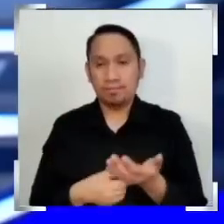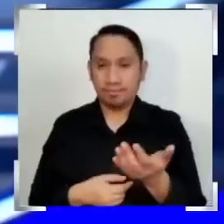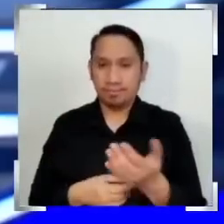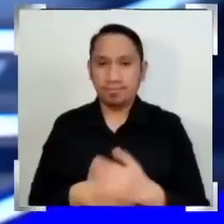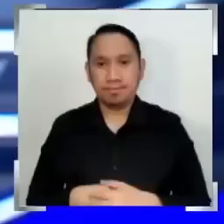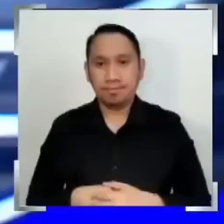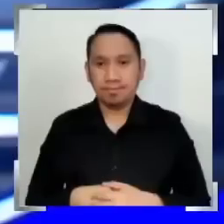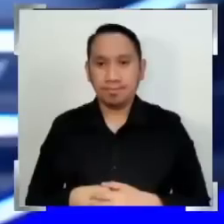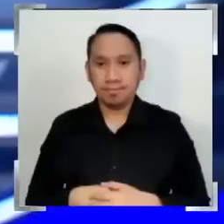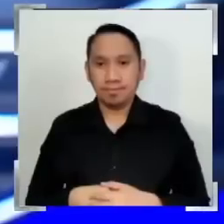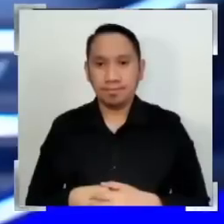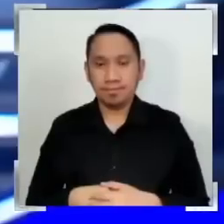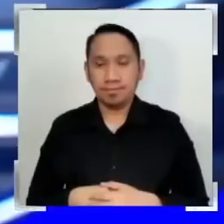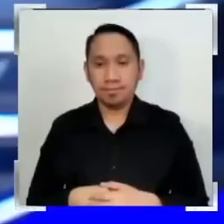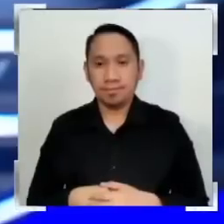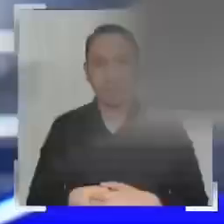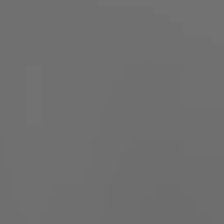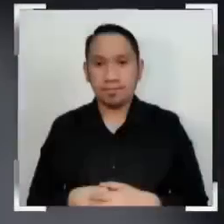Abdraman, exclusive.